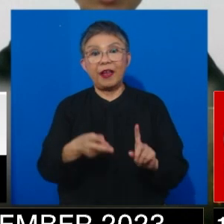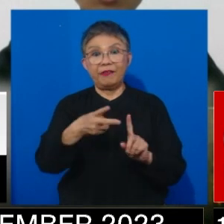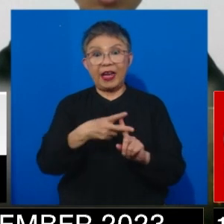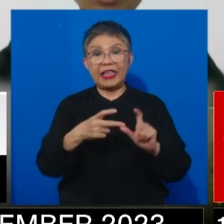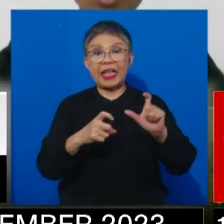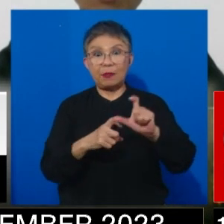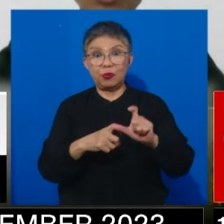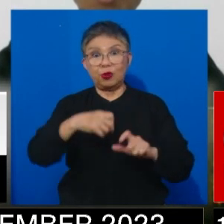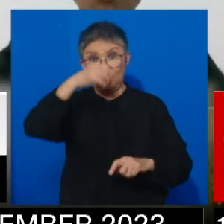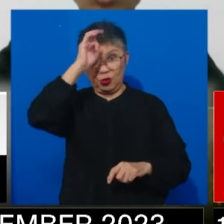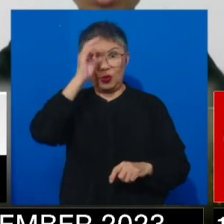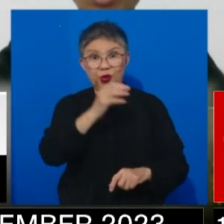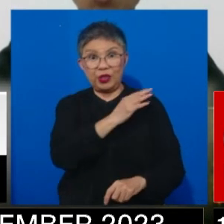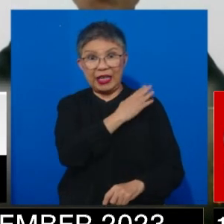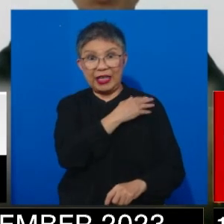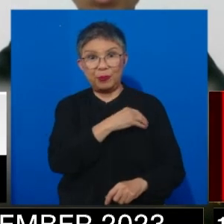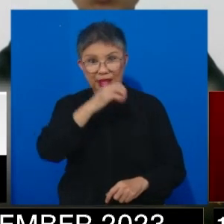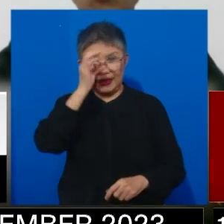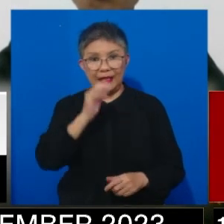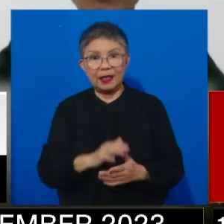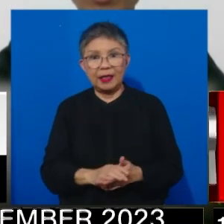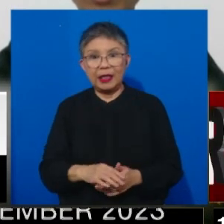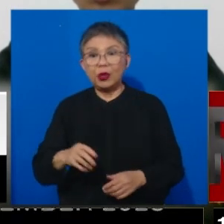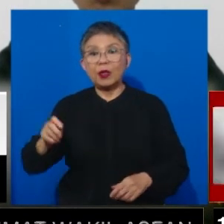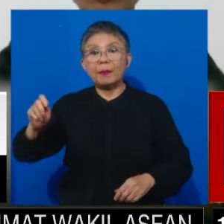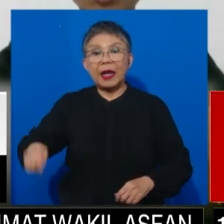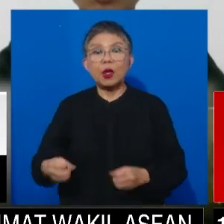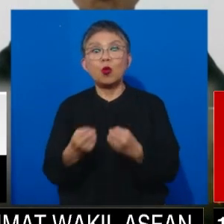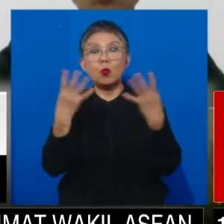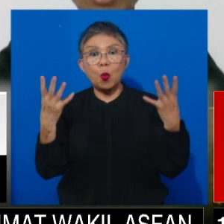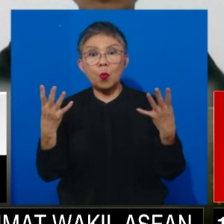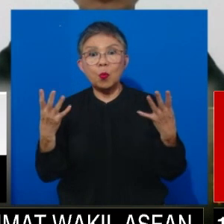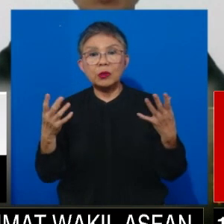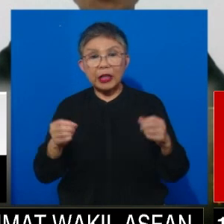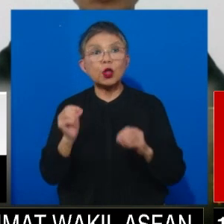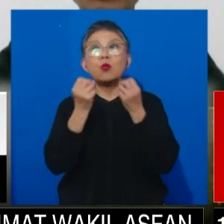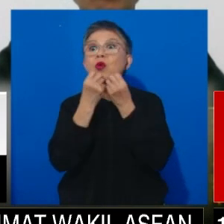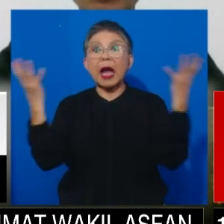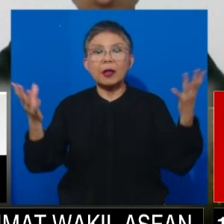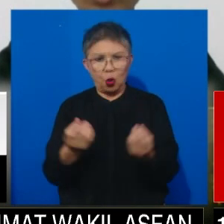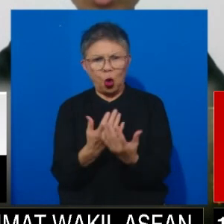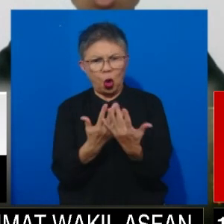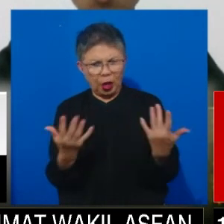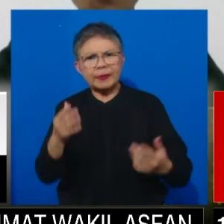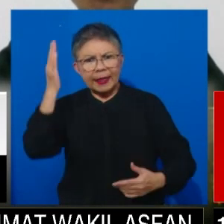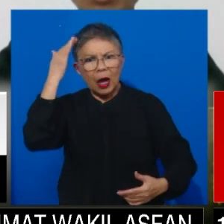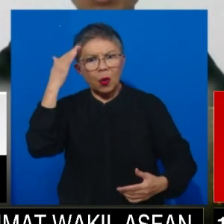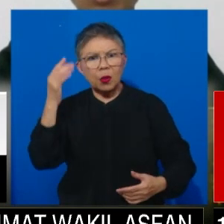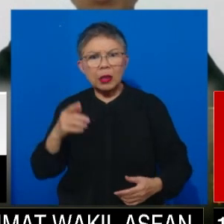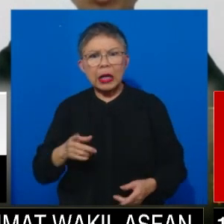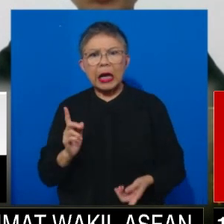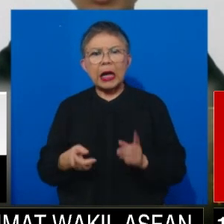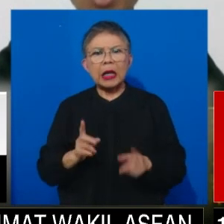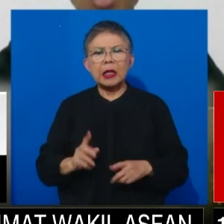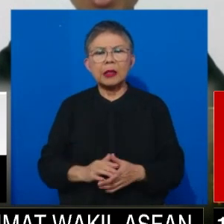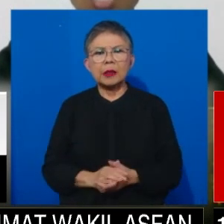dilakukan oleh seorang Jenderal Verdi Sambo, itu kan dilakukan melalui peradilan umum, itu dilakukan secara terbuka gitu, sehingga publik bisa mengetahui, korban bisa berada